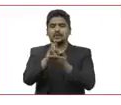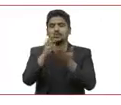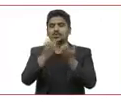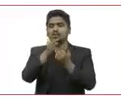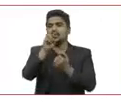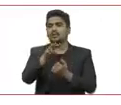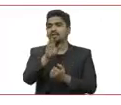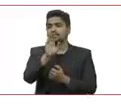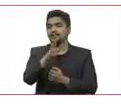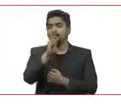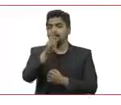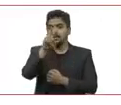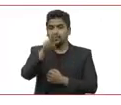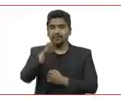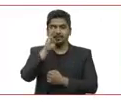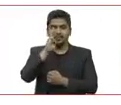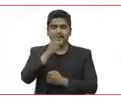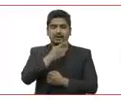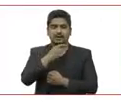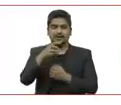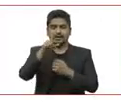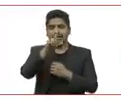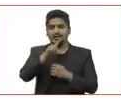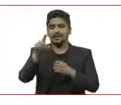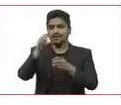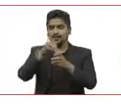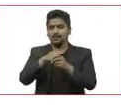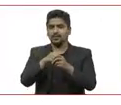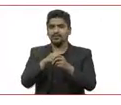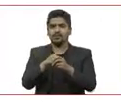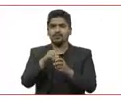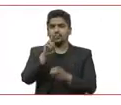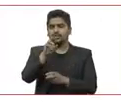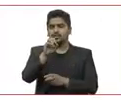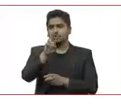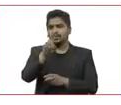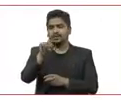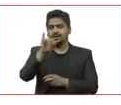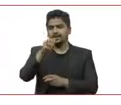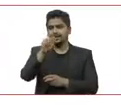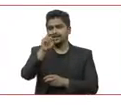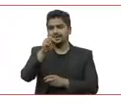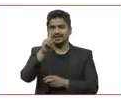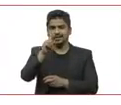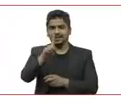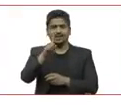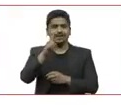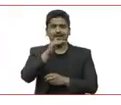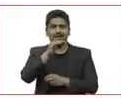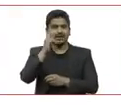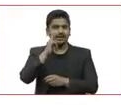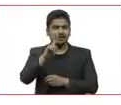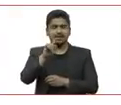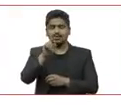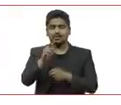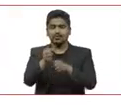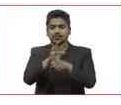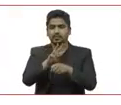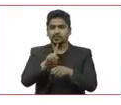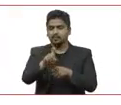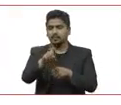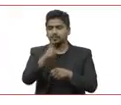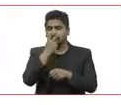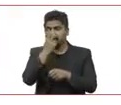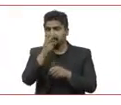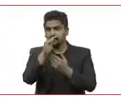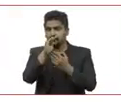छ। यही अवस्थामा हाम्रोमा यो 2021 को जनवरी 1 देखि हामीले चाहिँ यो भेरिएन्ट्सहरूलाई निगरानी गर्ने